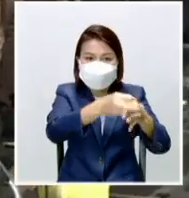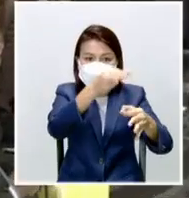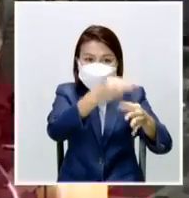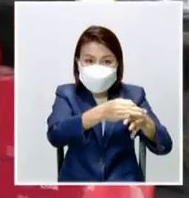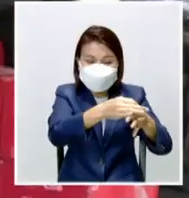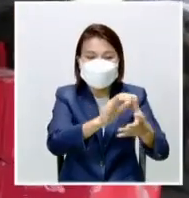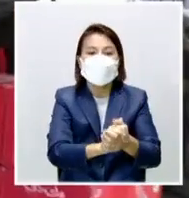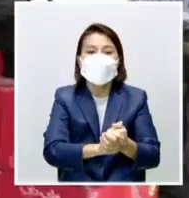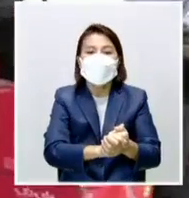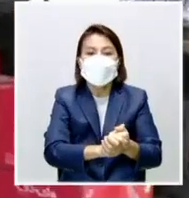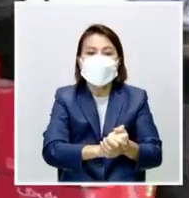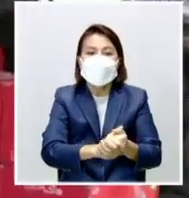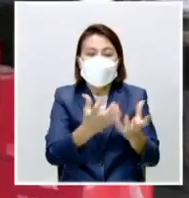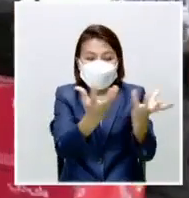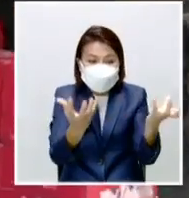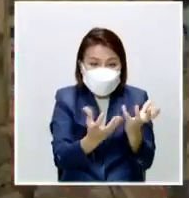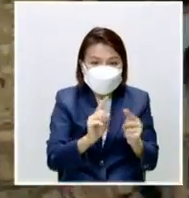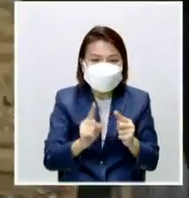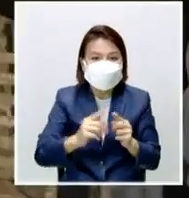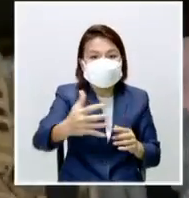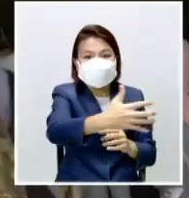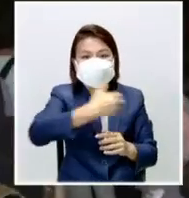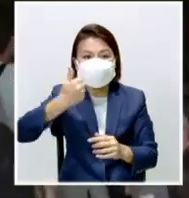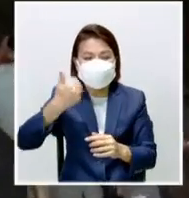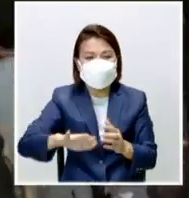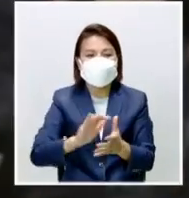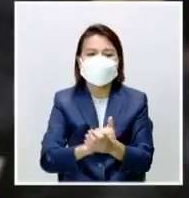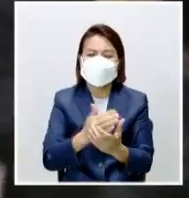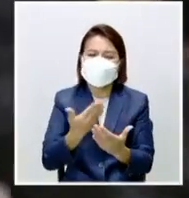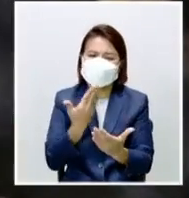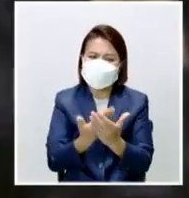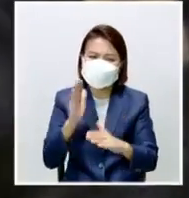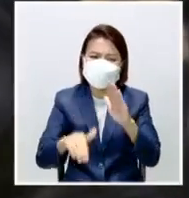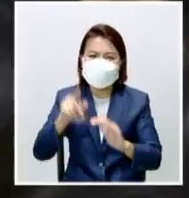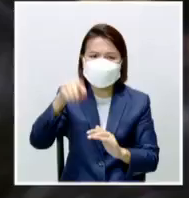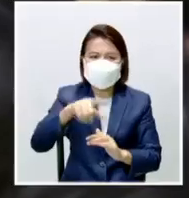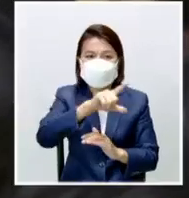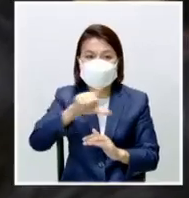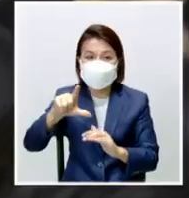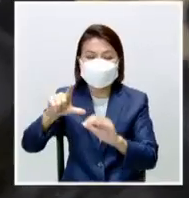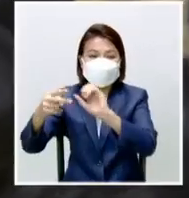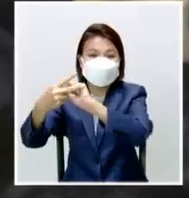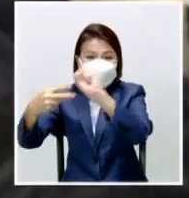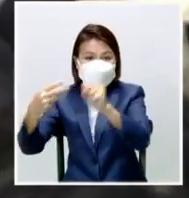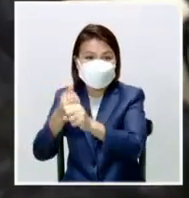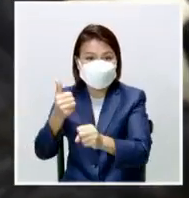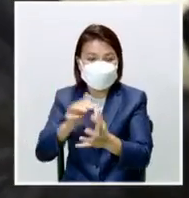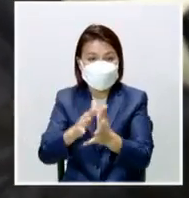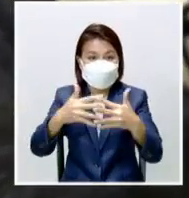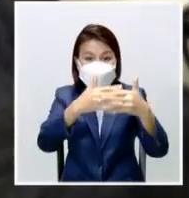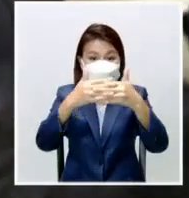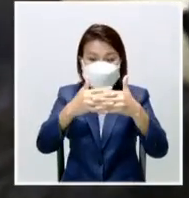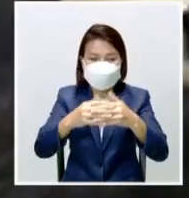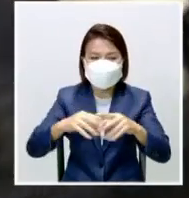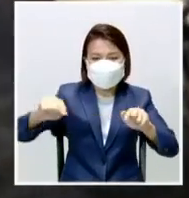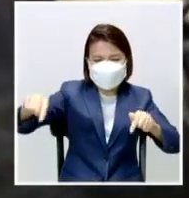ถเข้าถึงเงินทุนและทรัพย์สินที่อยู่ในสหรัฐรวมมูลค่าหลายพันล้านดอลลาร์สหรัฐได้ค่ะขณะที่สหรัฐมีท่าทีแข็งกร้าวต่อตาลิบัน